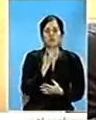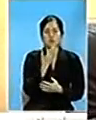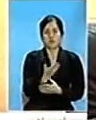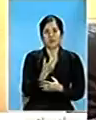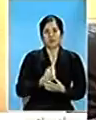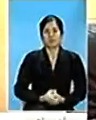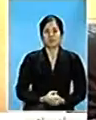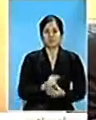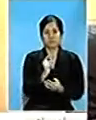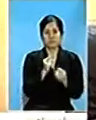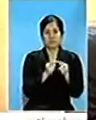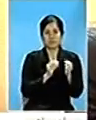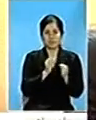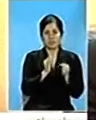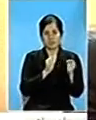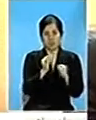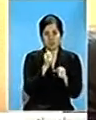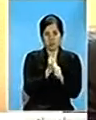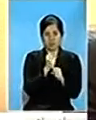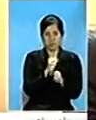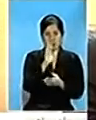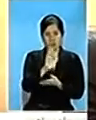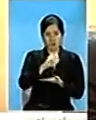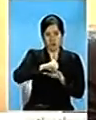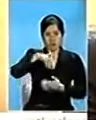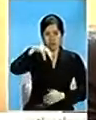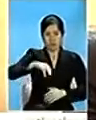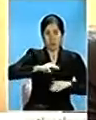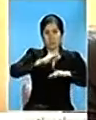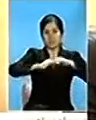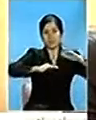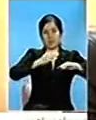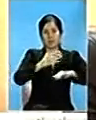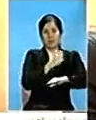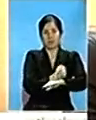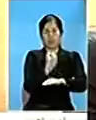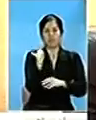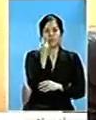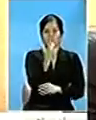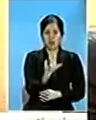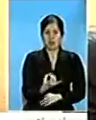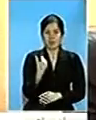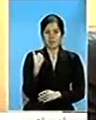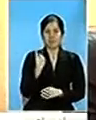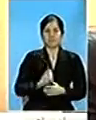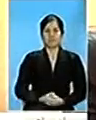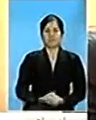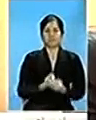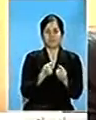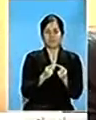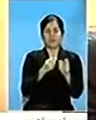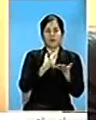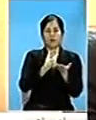เรียนการทำงานของสภาพัฒนาการเมืองดังนี้รายงานประจ